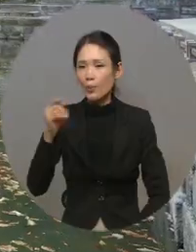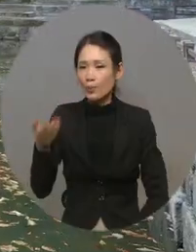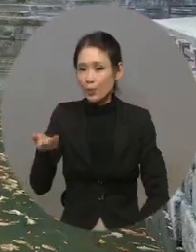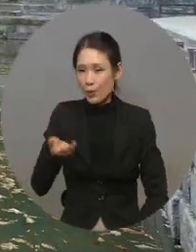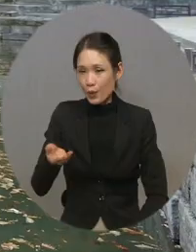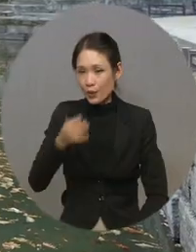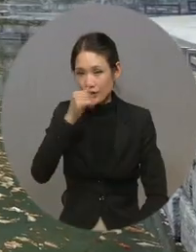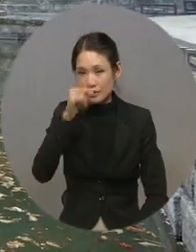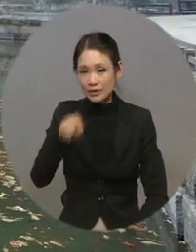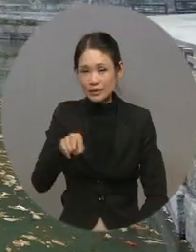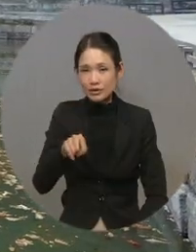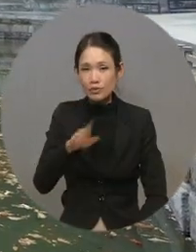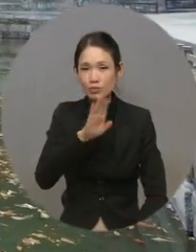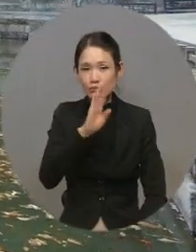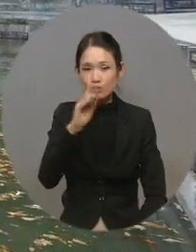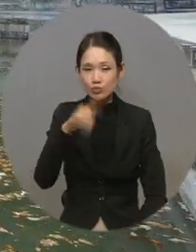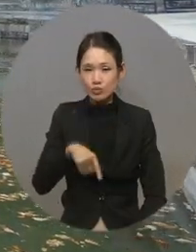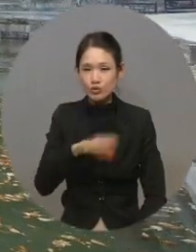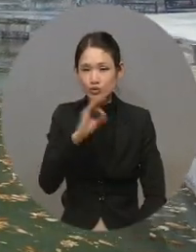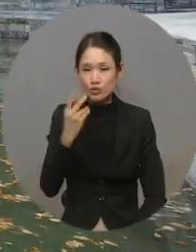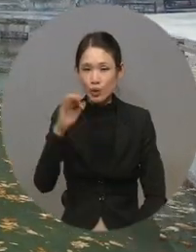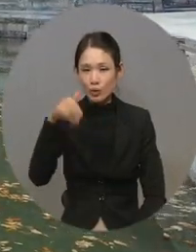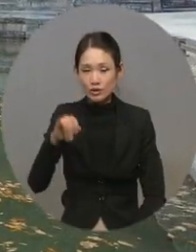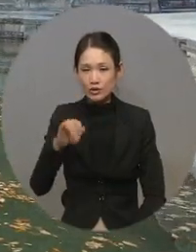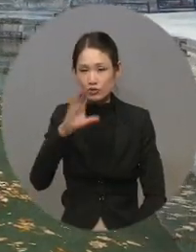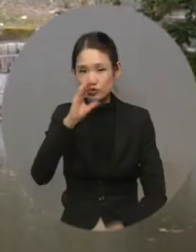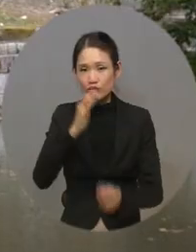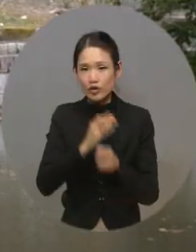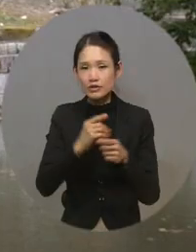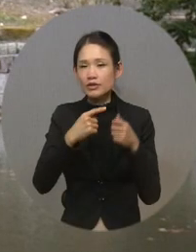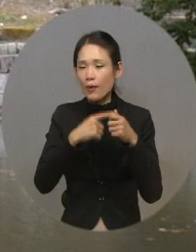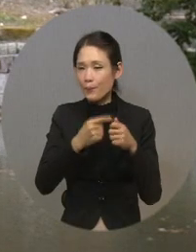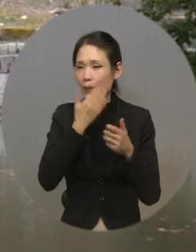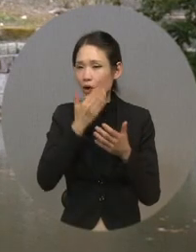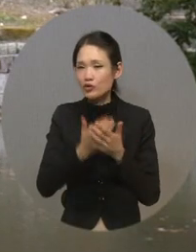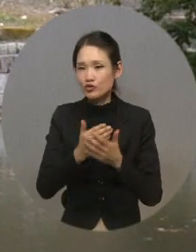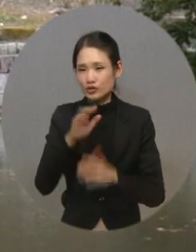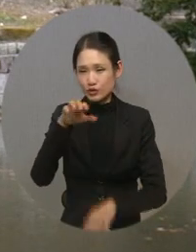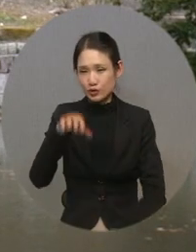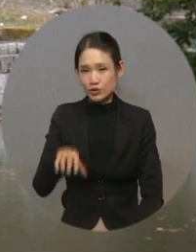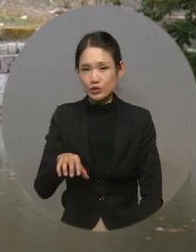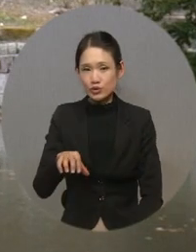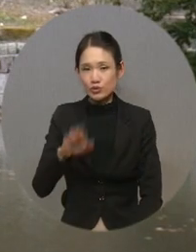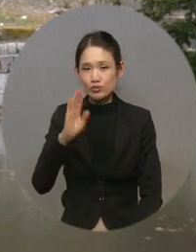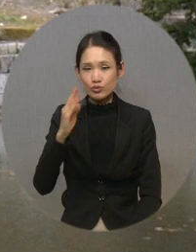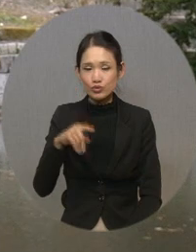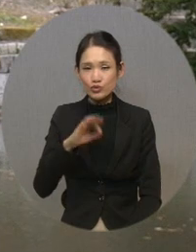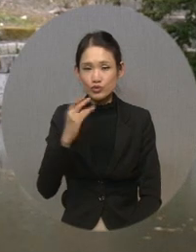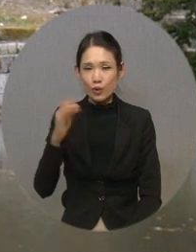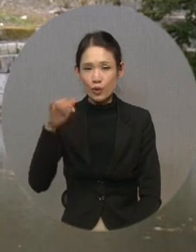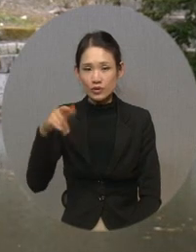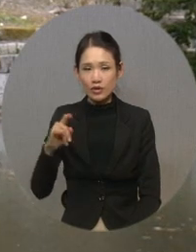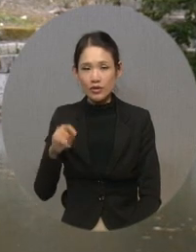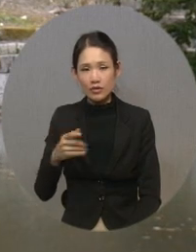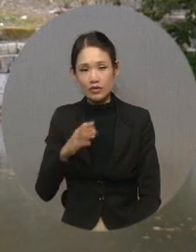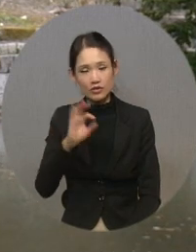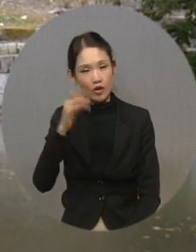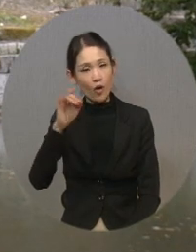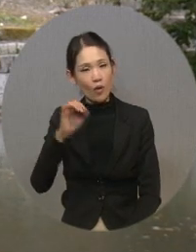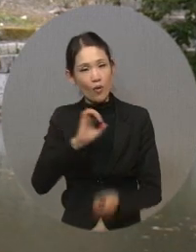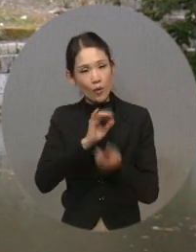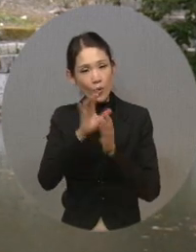이 부용지는 후원의 첫 번째 중심 정원이고 부용정은 이 연못의 연꽃 형상을 모티브로 해서